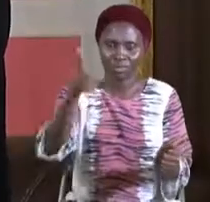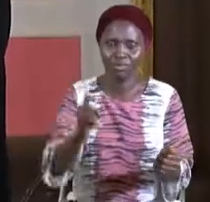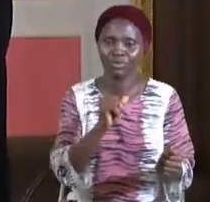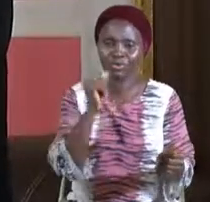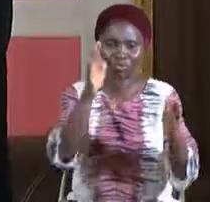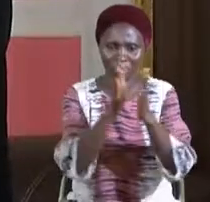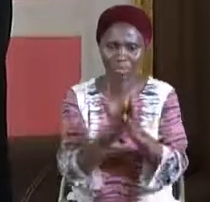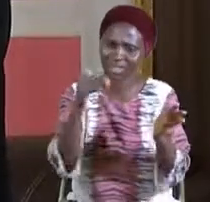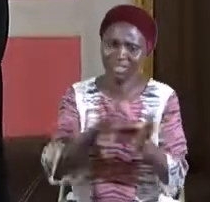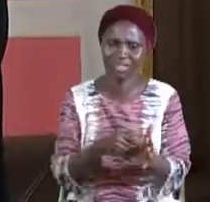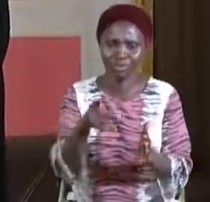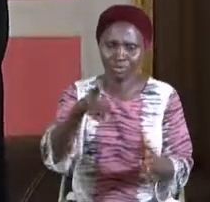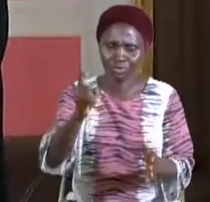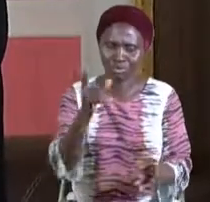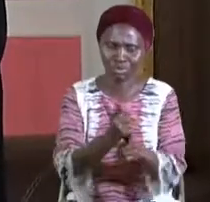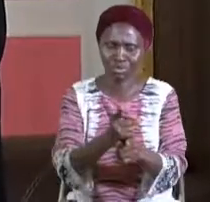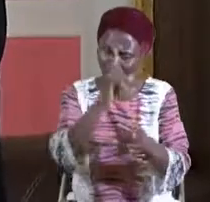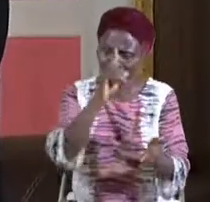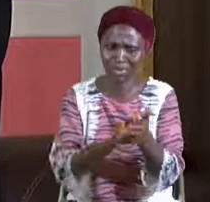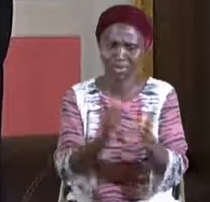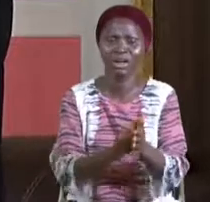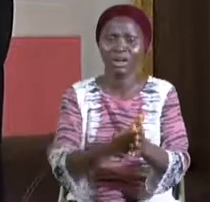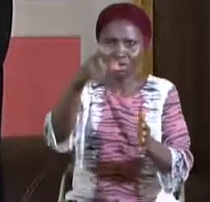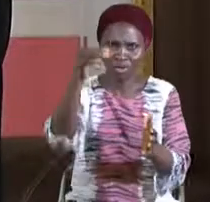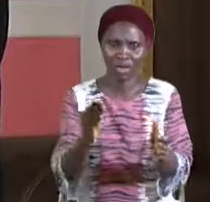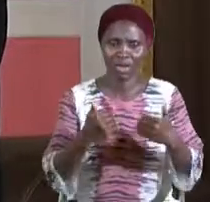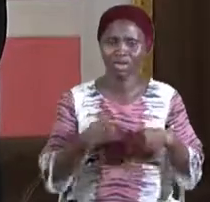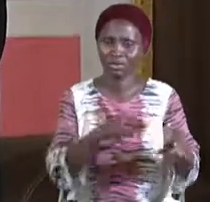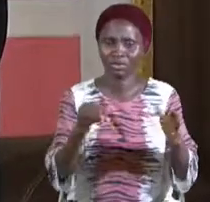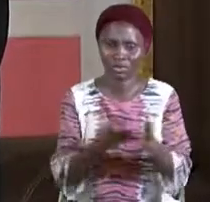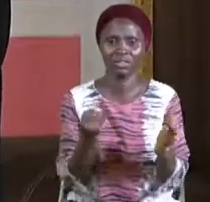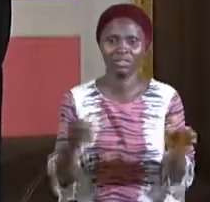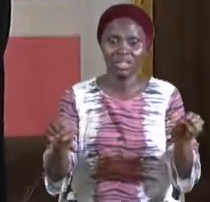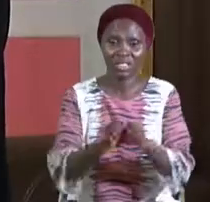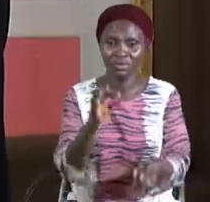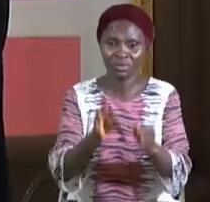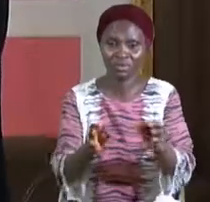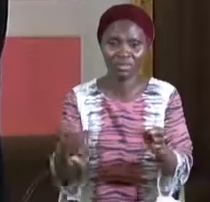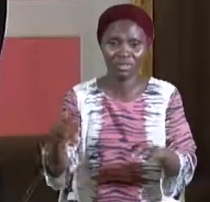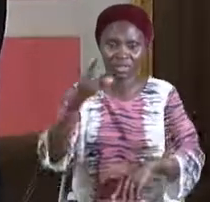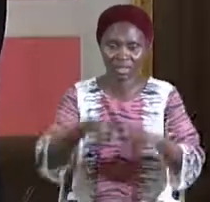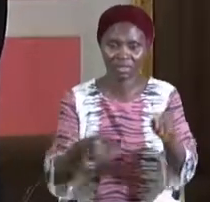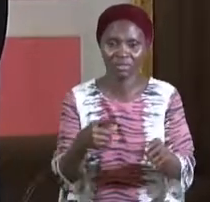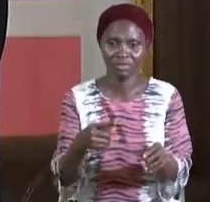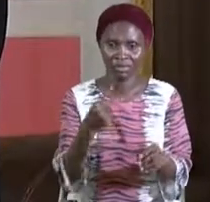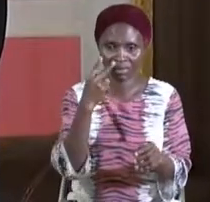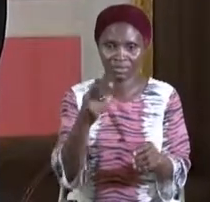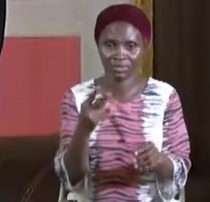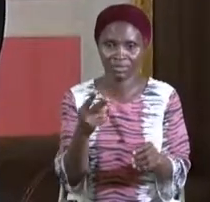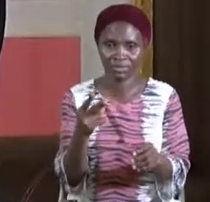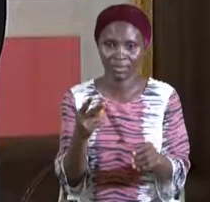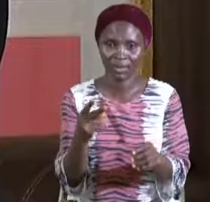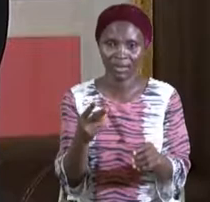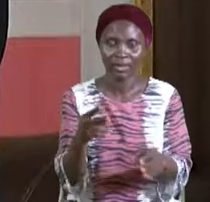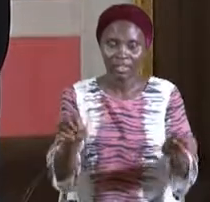prier encore. Tu dois croire que Dieu l'a fait, même si tu vois faiblement. Et même si tu